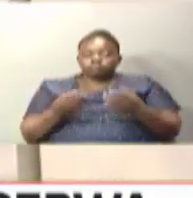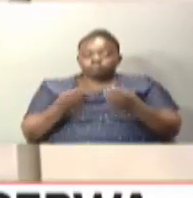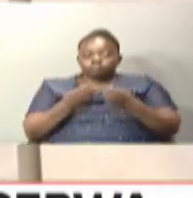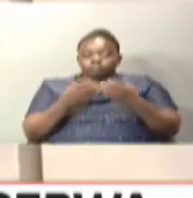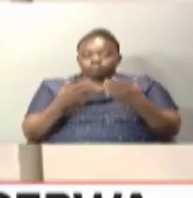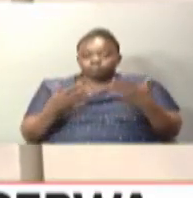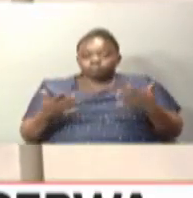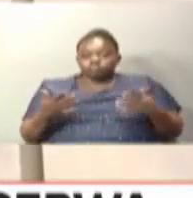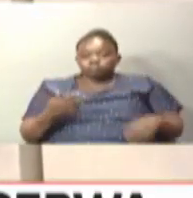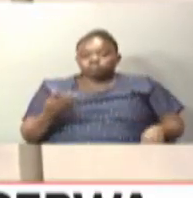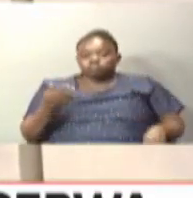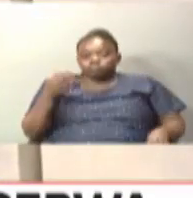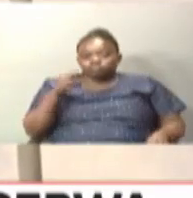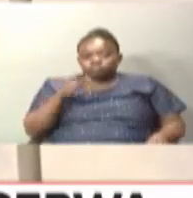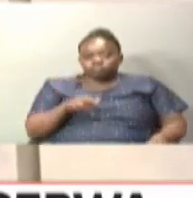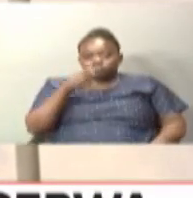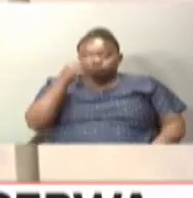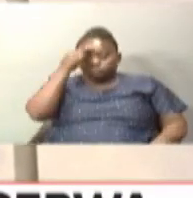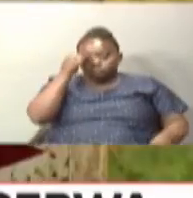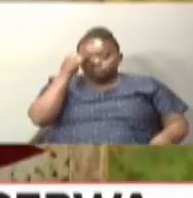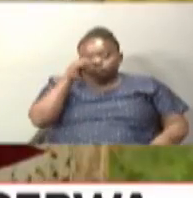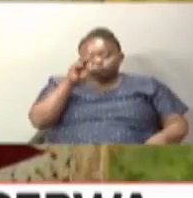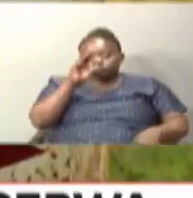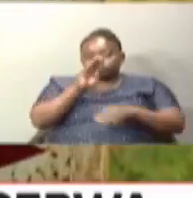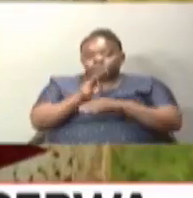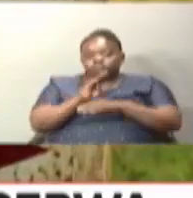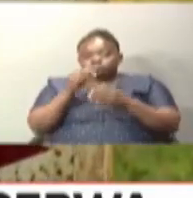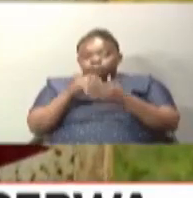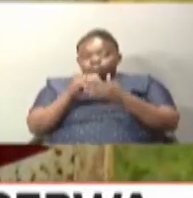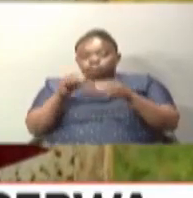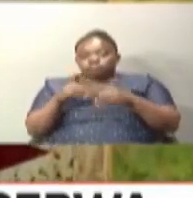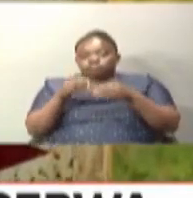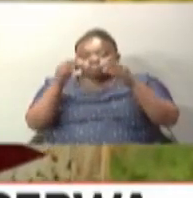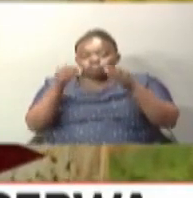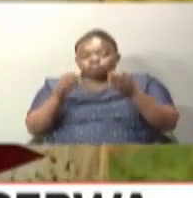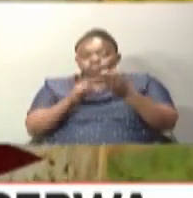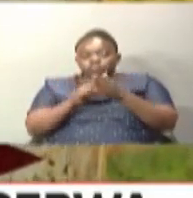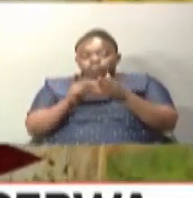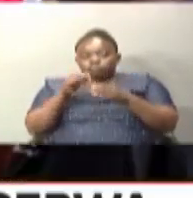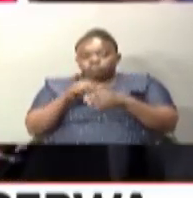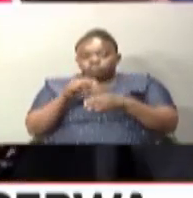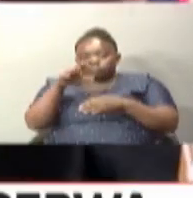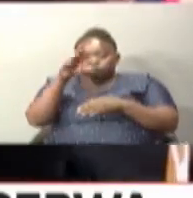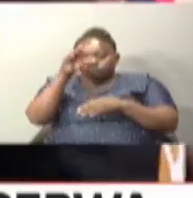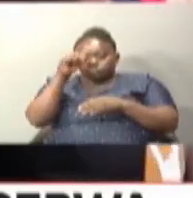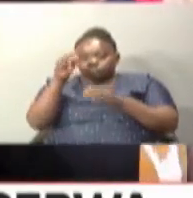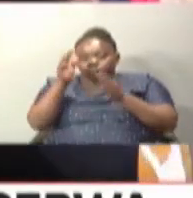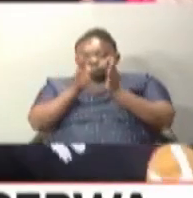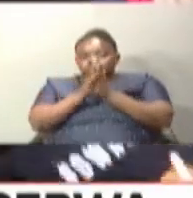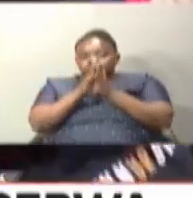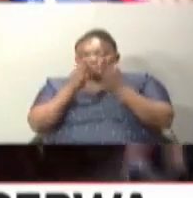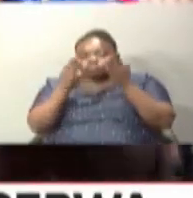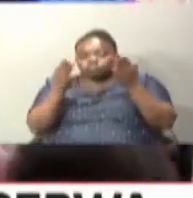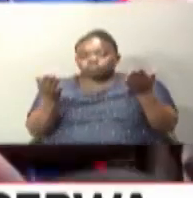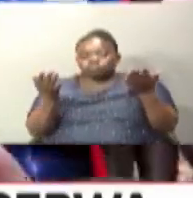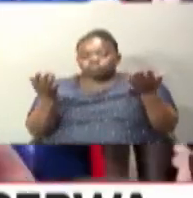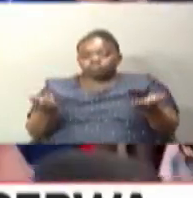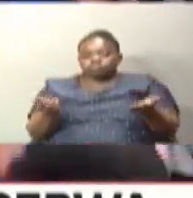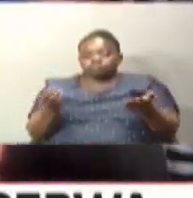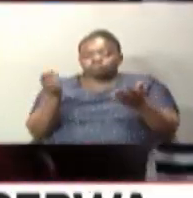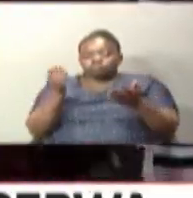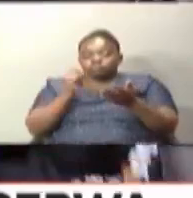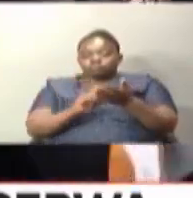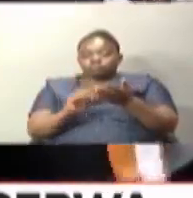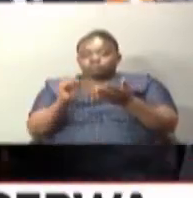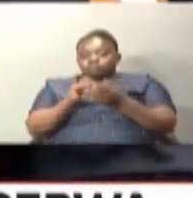ziti. Bino ebibeereddewo ng'abayizi ebukomansimbi baweereddwa ebikozesebwa mu kusoma omuli ebitabo, geometry set, ekalaamu